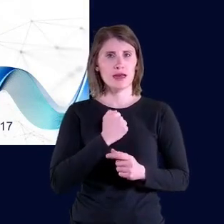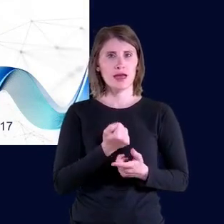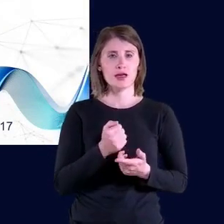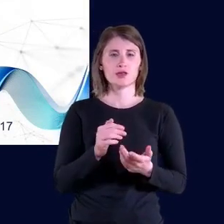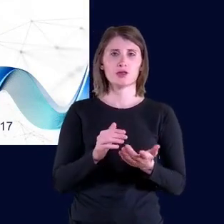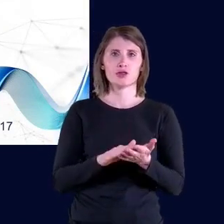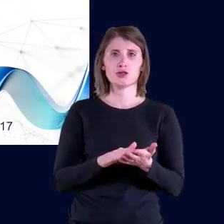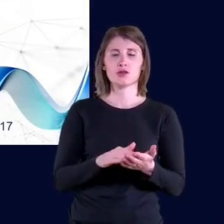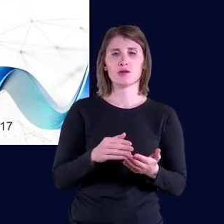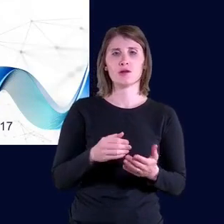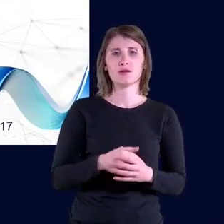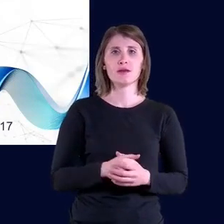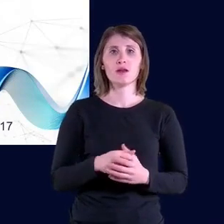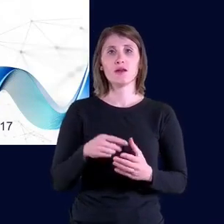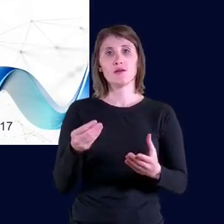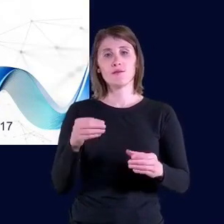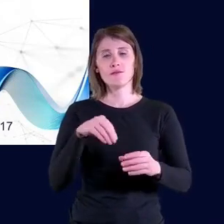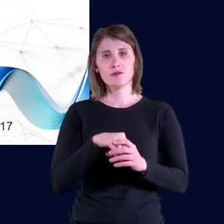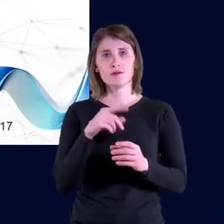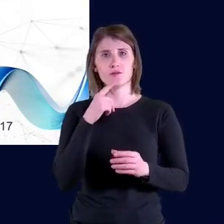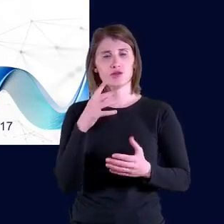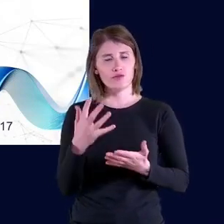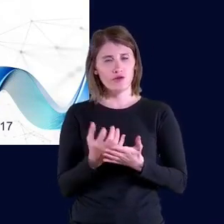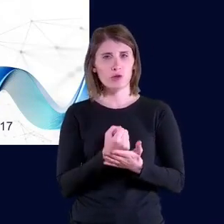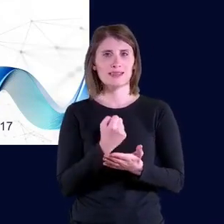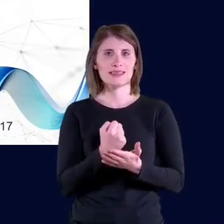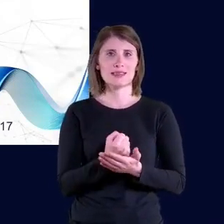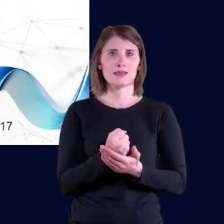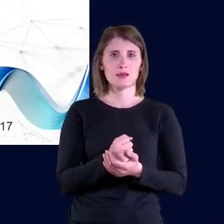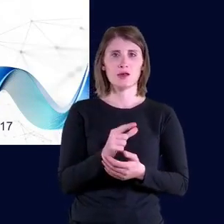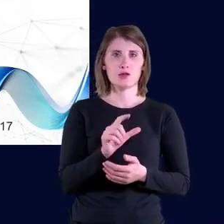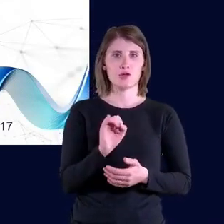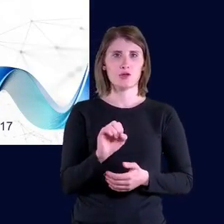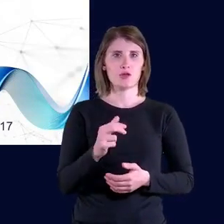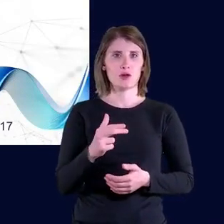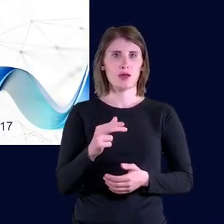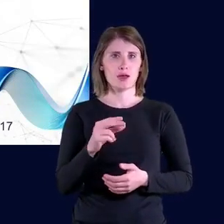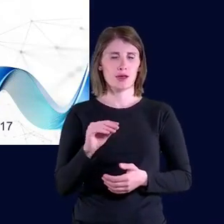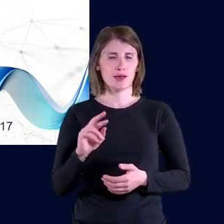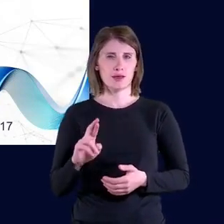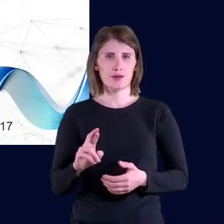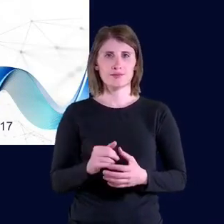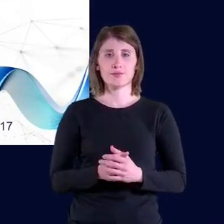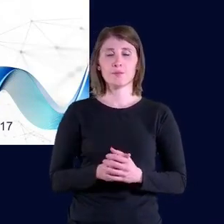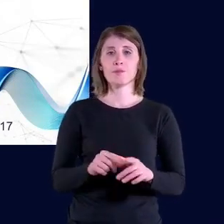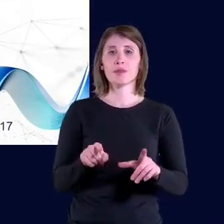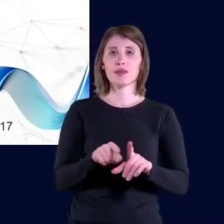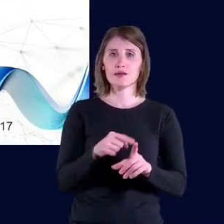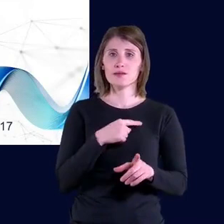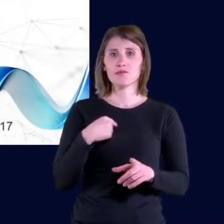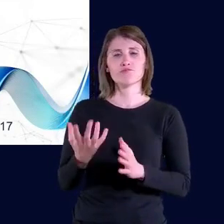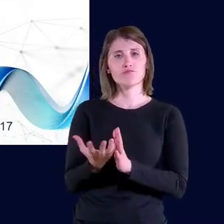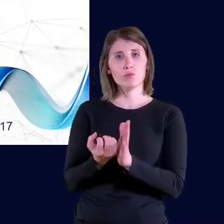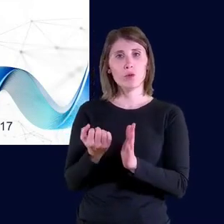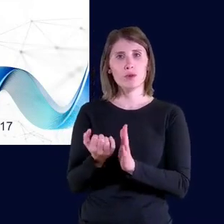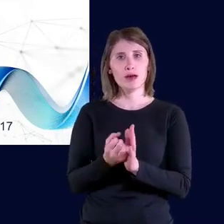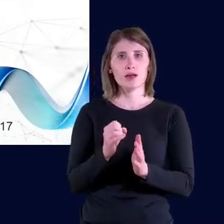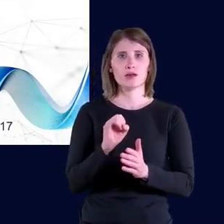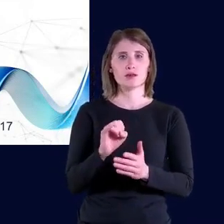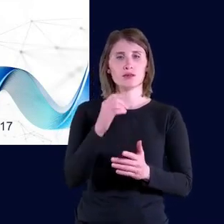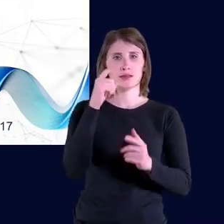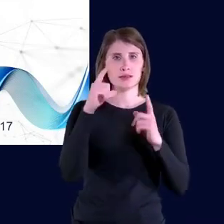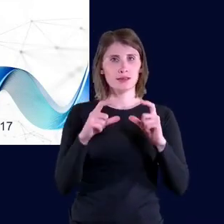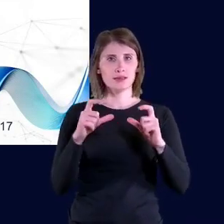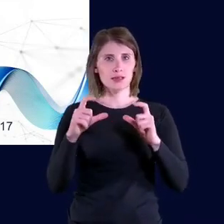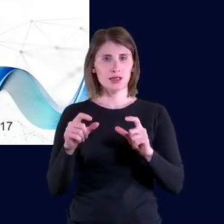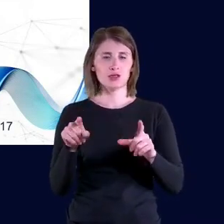piramidalne z wykorzystaniem standardu tylko leje a w szczególności zaimplementowane zostało image API